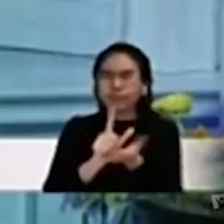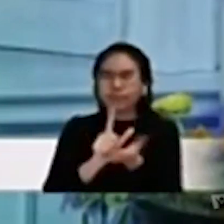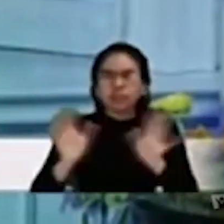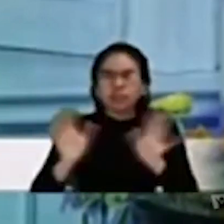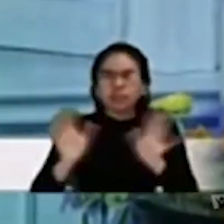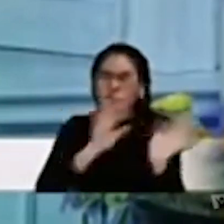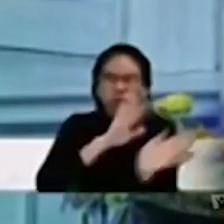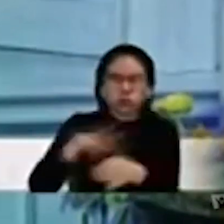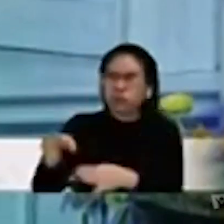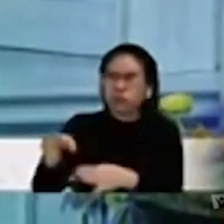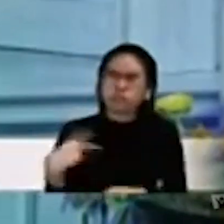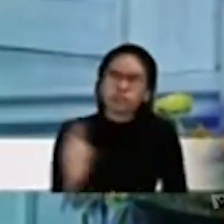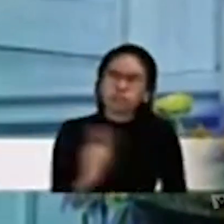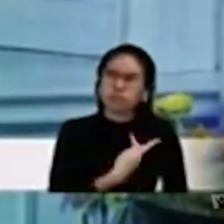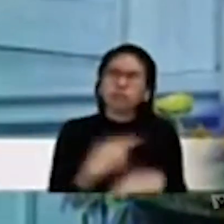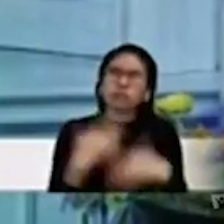semua,